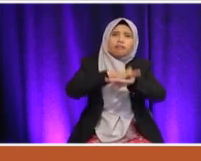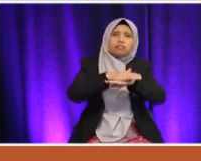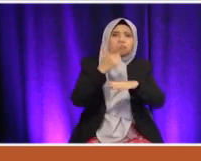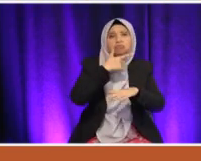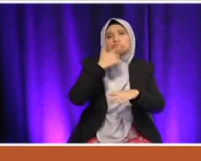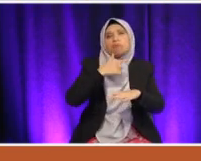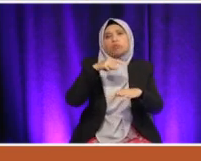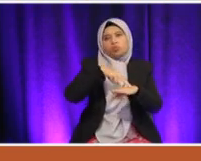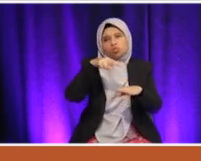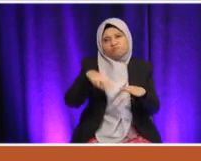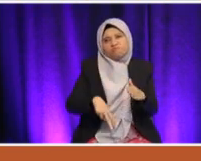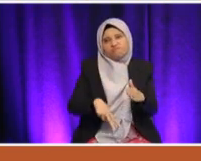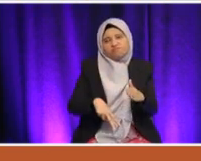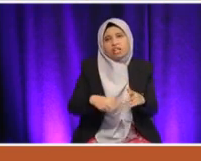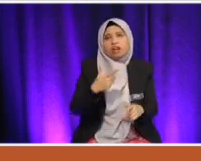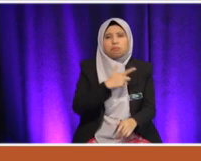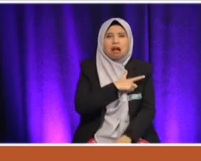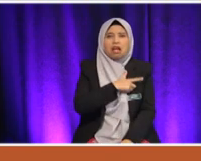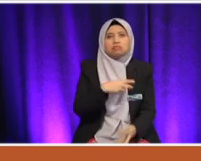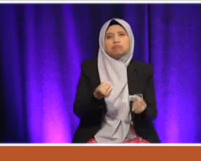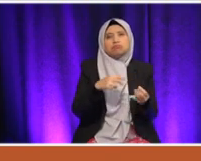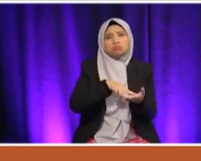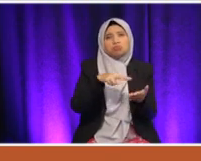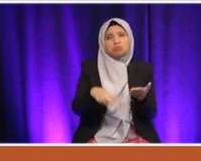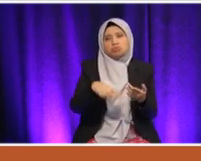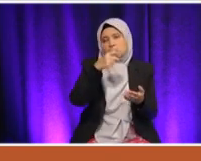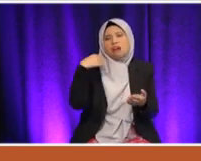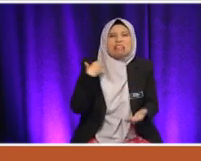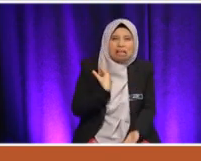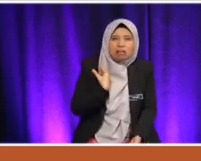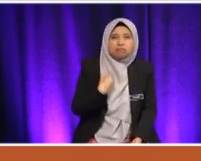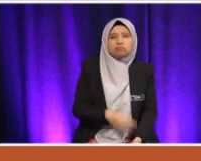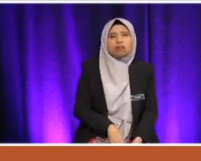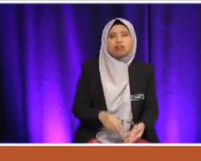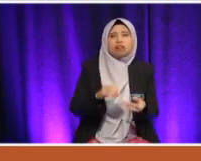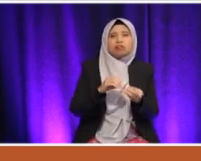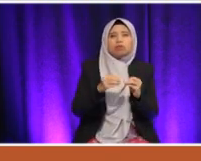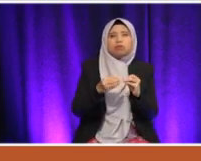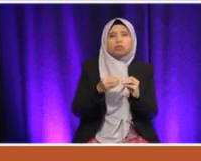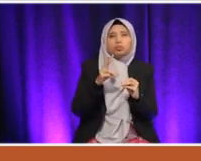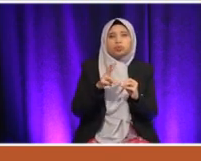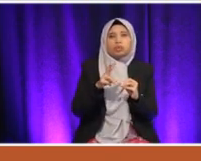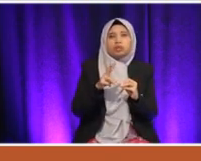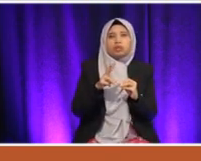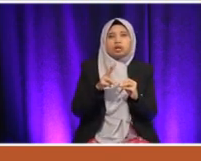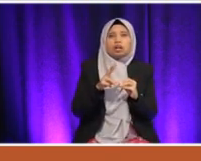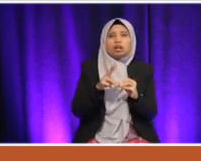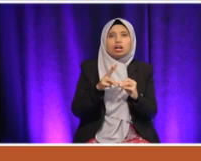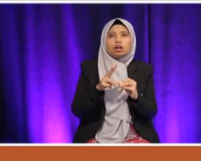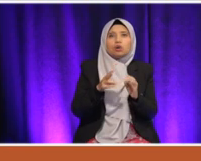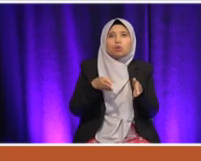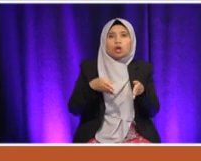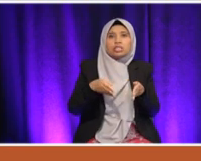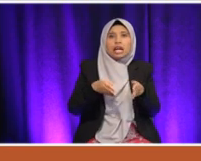lah oke kemudian koridor rumah yang sempit seperti rumah flek untuk